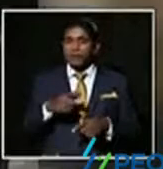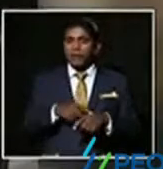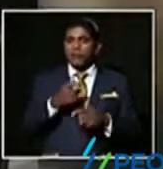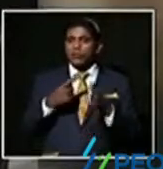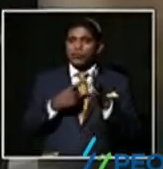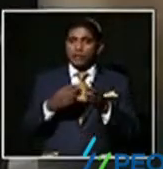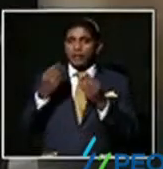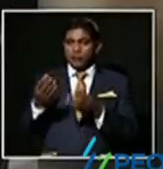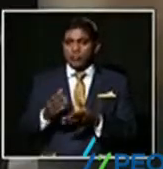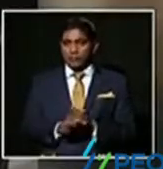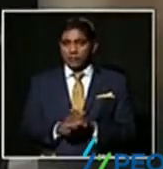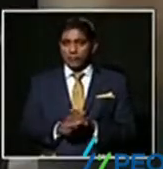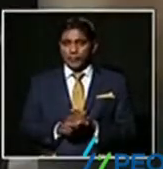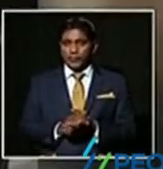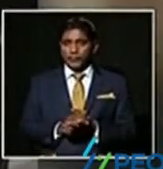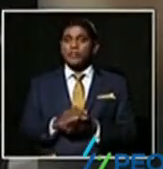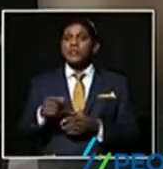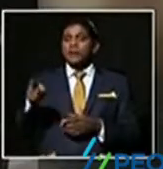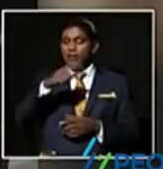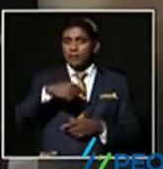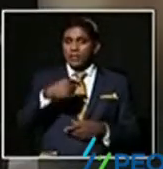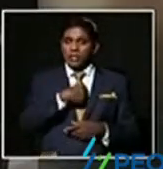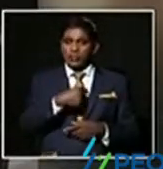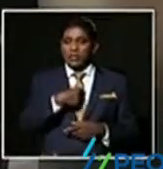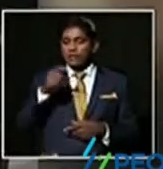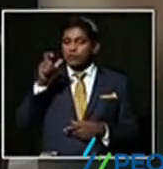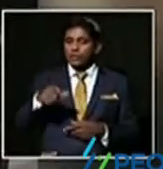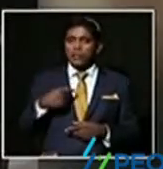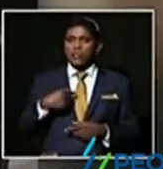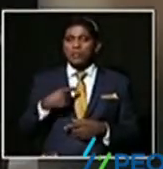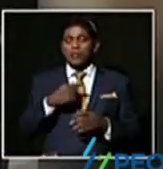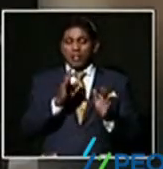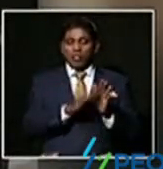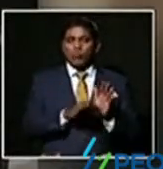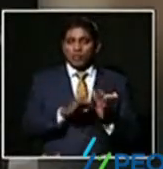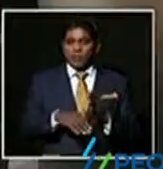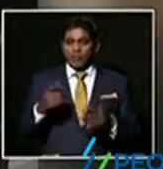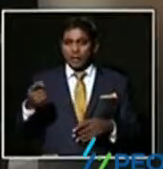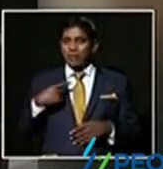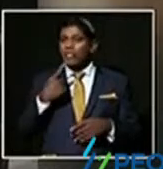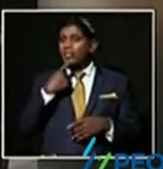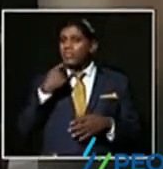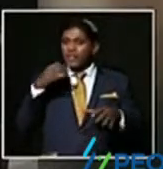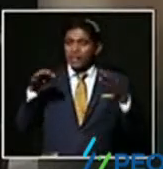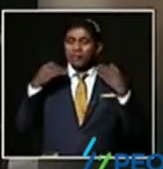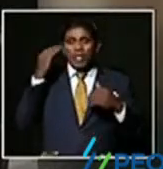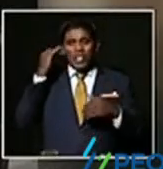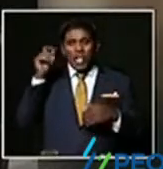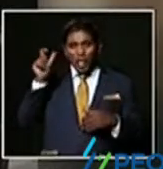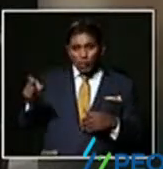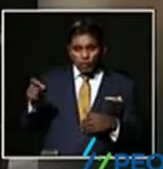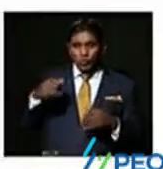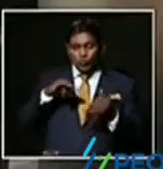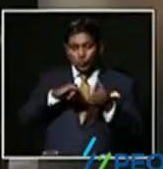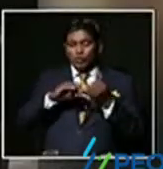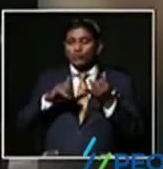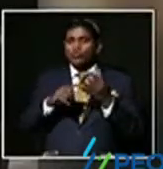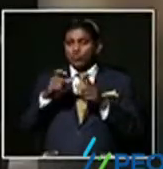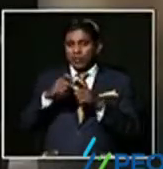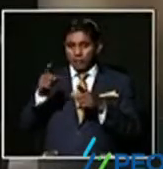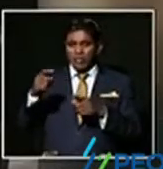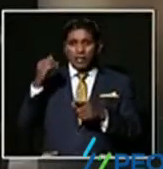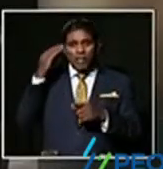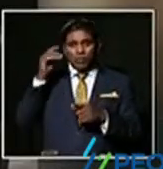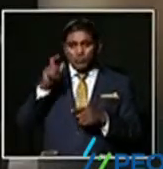බොහොම ඉස්සෙල්ලා මේ සභාවේ හෘද සාක්ෂියක් තියෙන මිනිසුන්ට මේක මගහැරලා යන්න බෑ වතුකරේ අහිංසක කාන්තාව මේ සුධර්මා කවුද කියන චරිතේ මොකද්ද